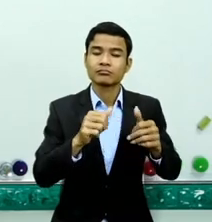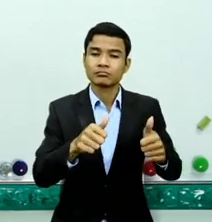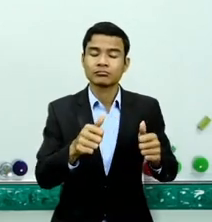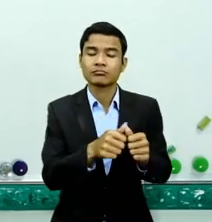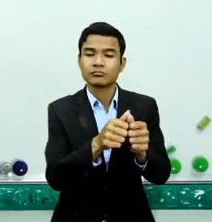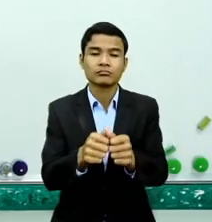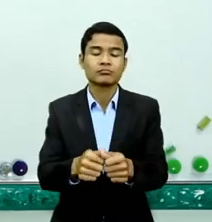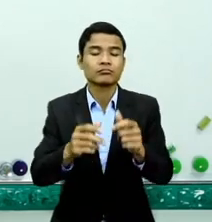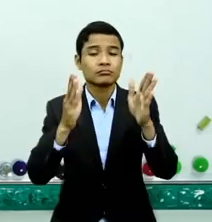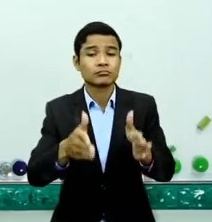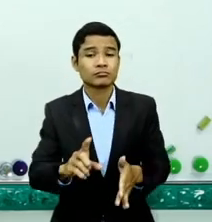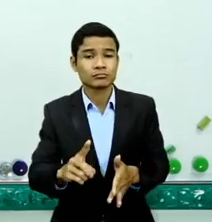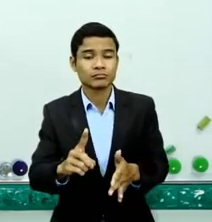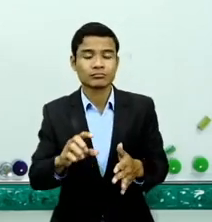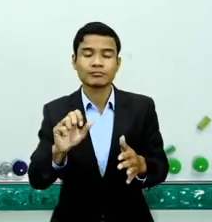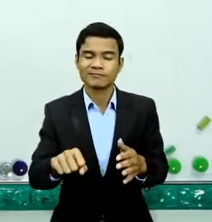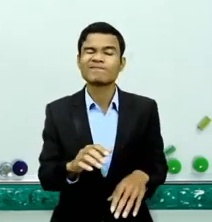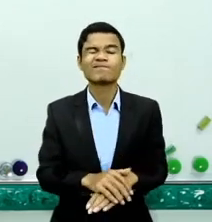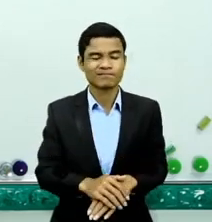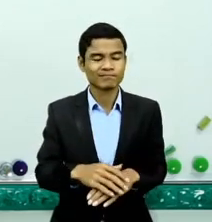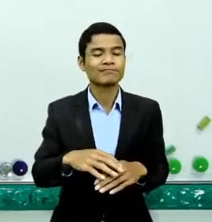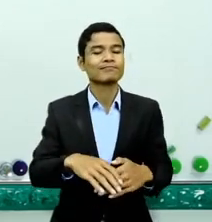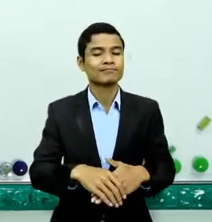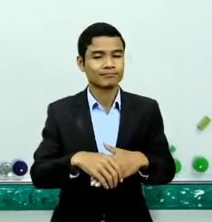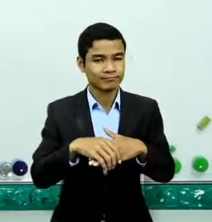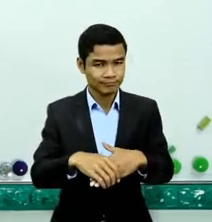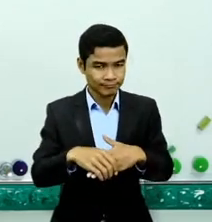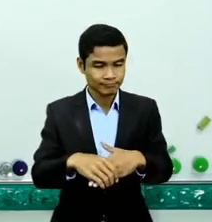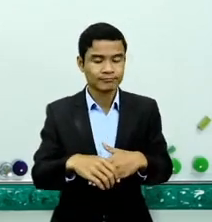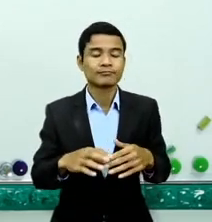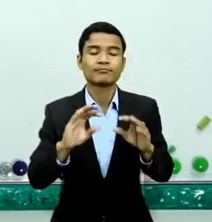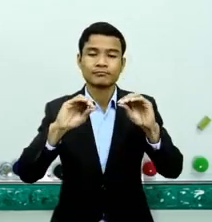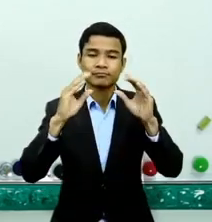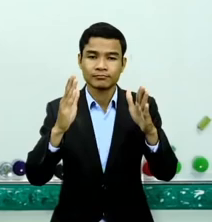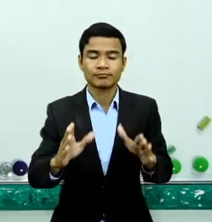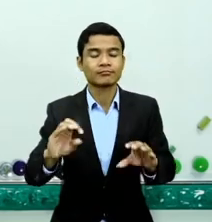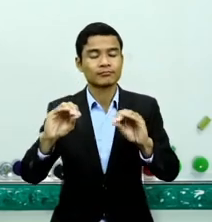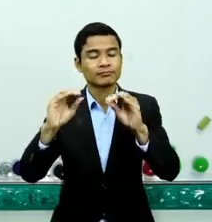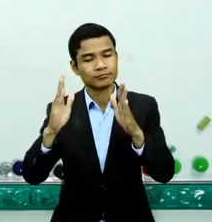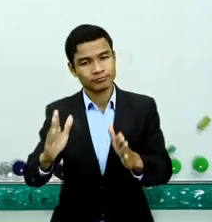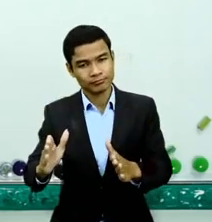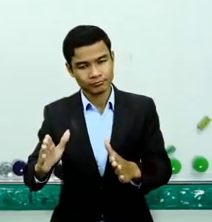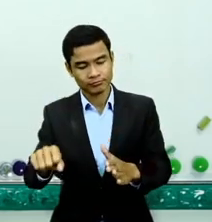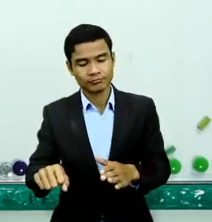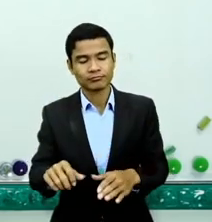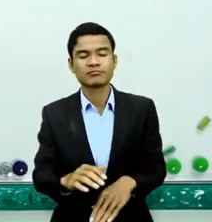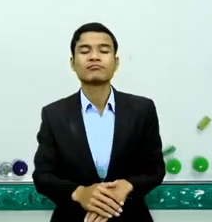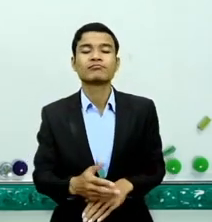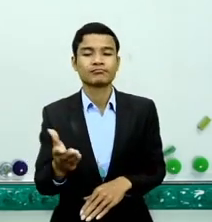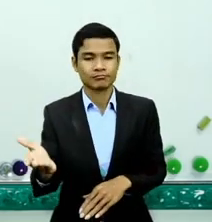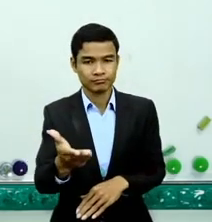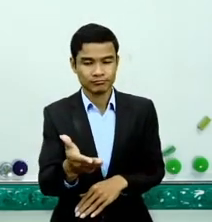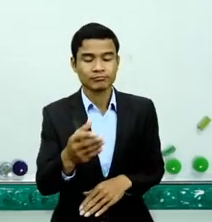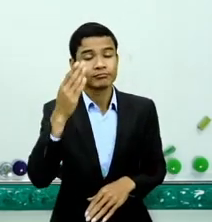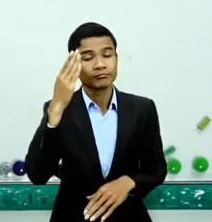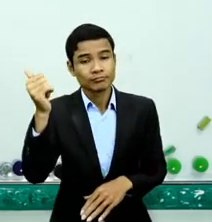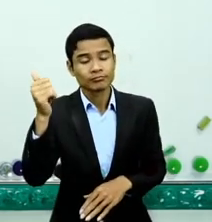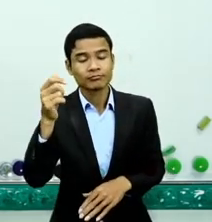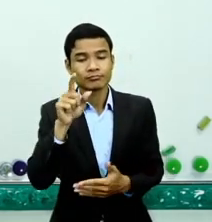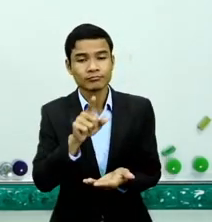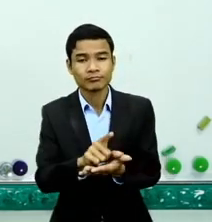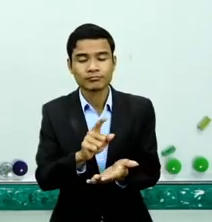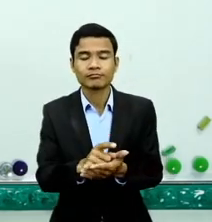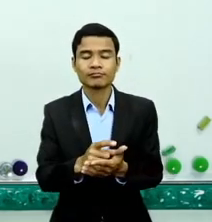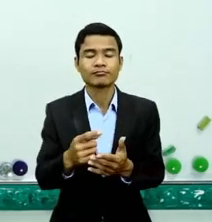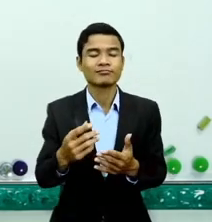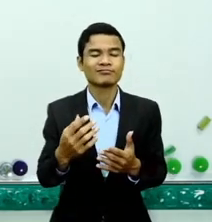con cha tầm nè tầm nong cho mối mật phe cho mối lục rù nè rù mà nè hai đây tớ ban chỉ con trai